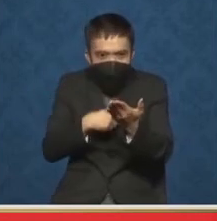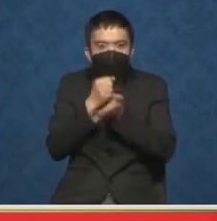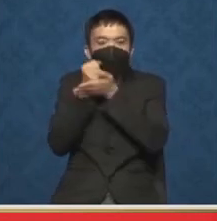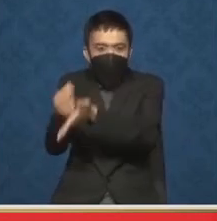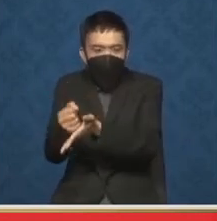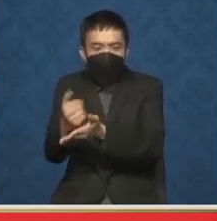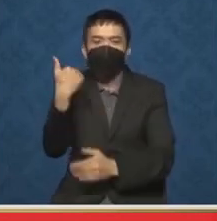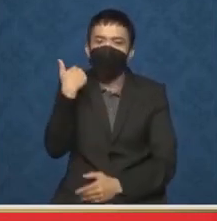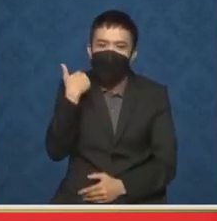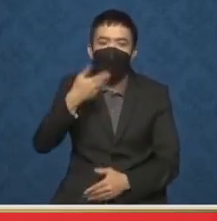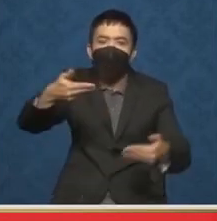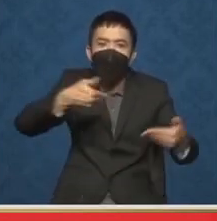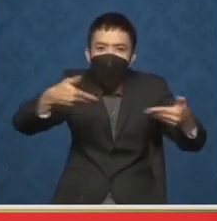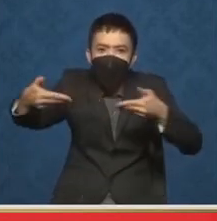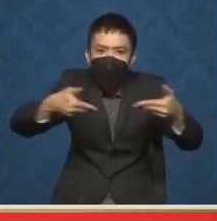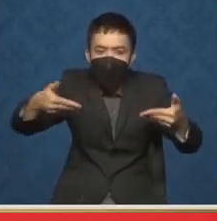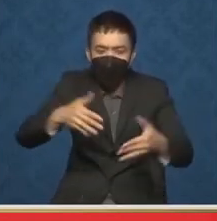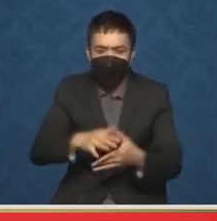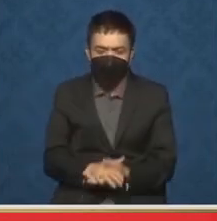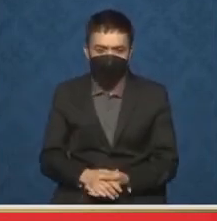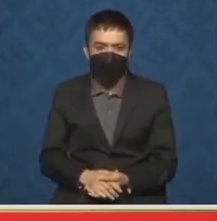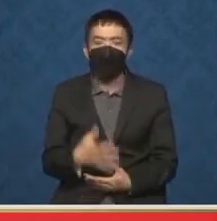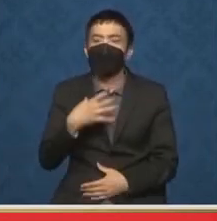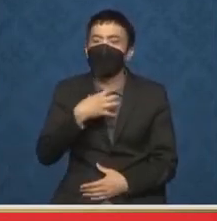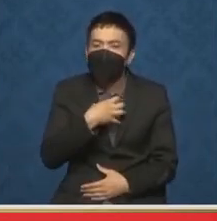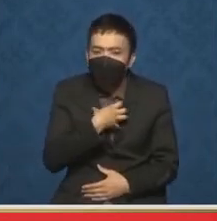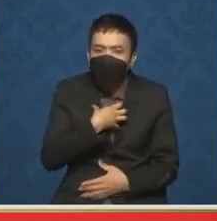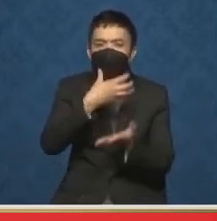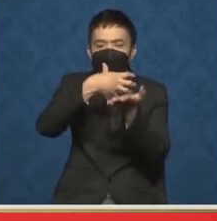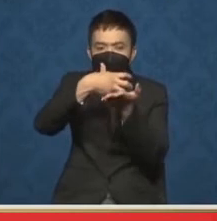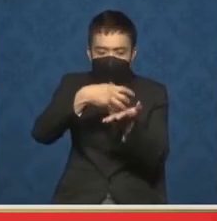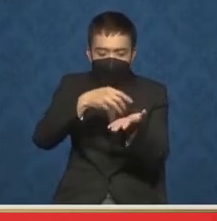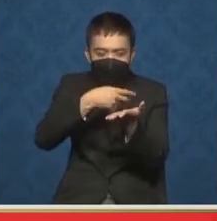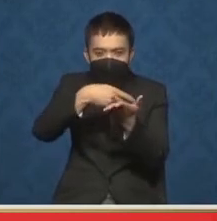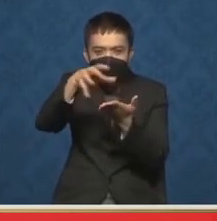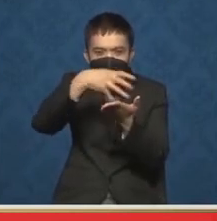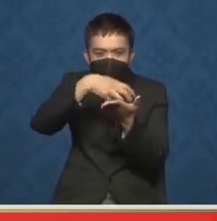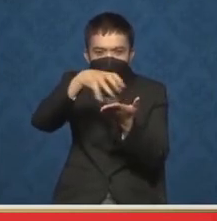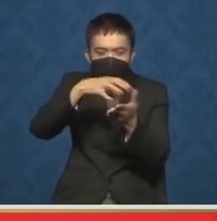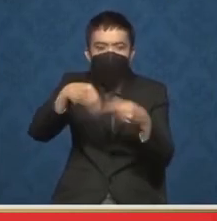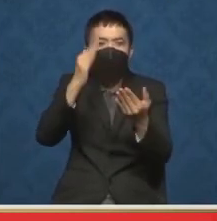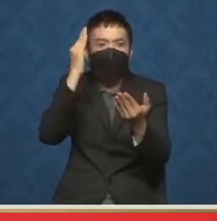แม้กทเพื่อนอาเซียน ผมกอยากจะอ่านใหฟนฝั่งจากวนท 14 เนี่ย